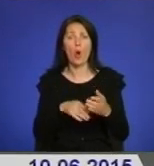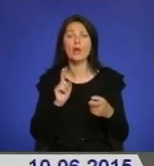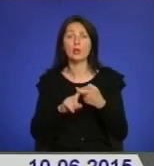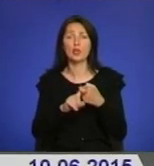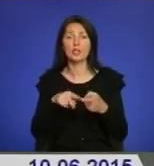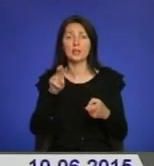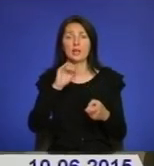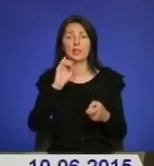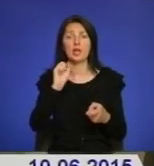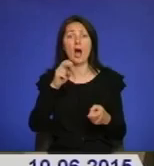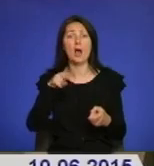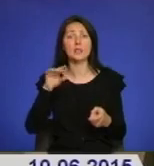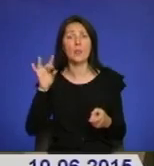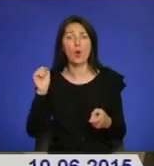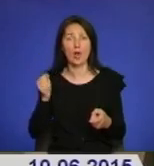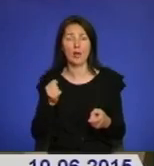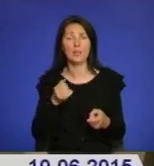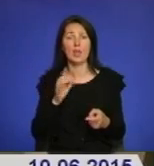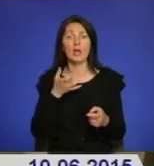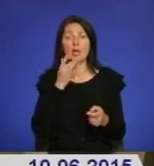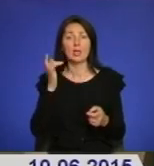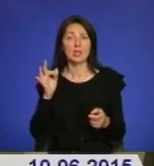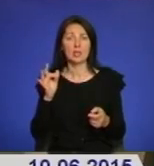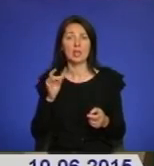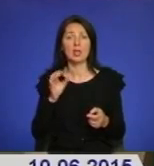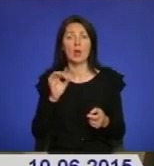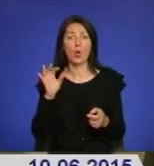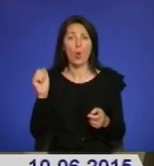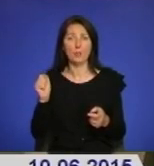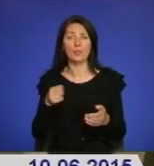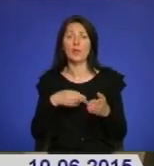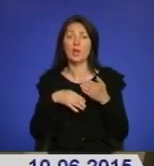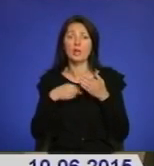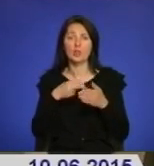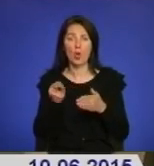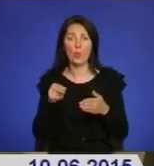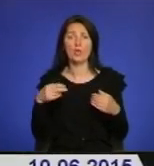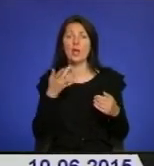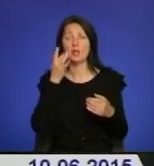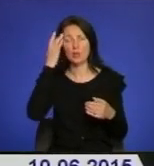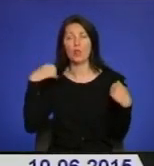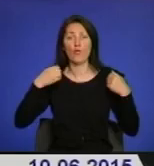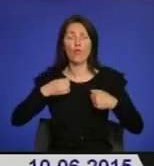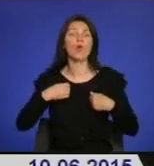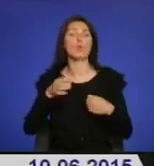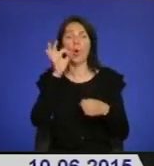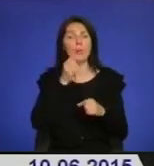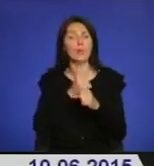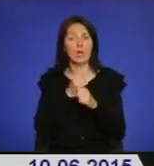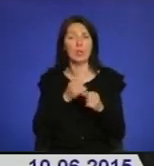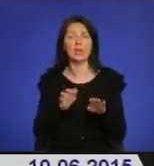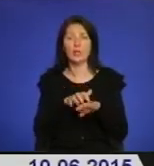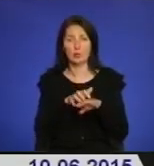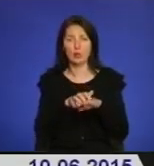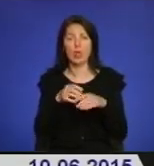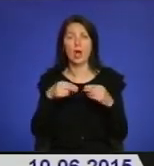Сіракюз, штату Нью-Йорк. На зібрані кошти церковна спільнота закупила літню форму, медикаменти, взуття, продукти харчування. Усе це бійцям